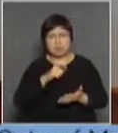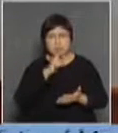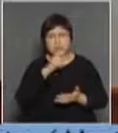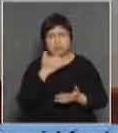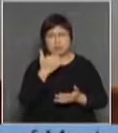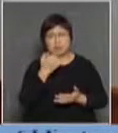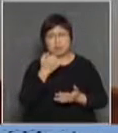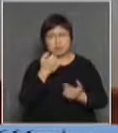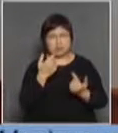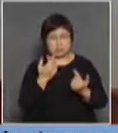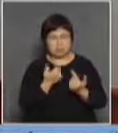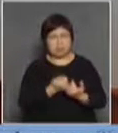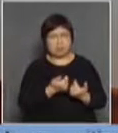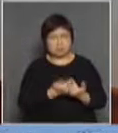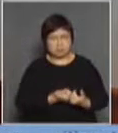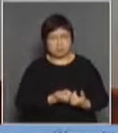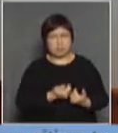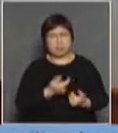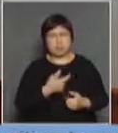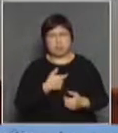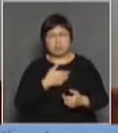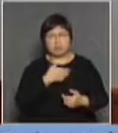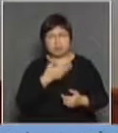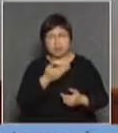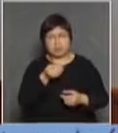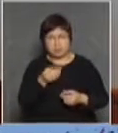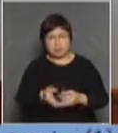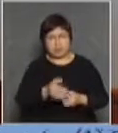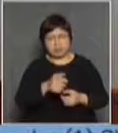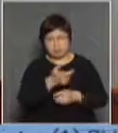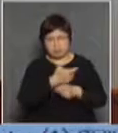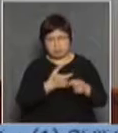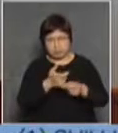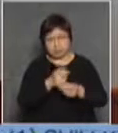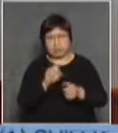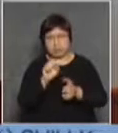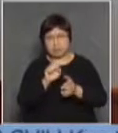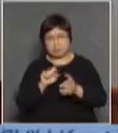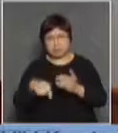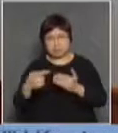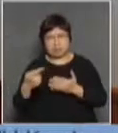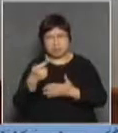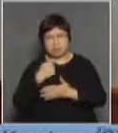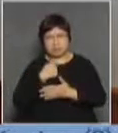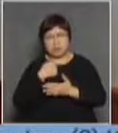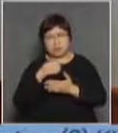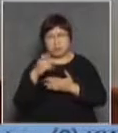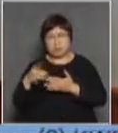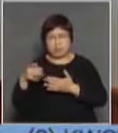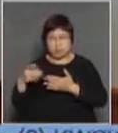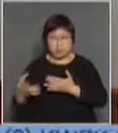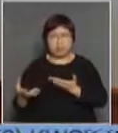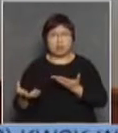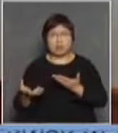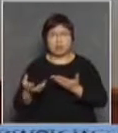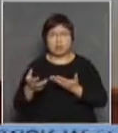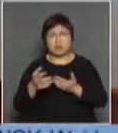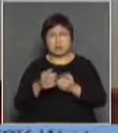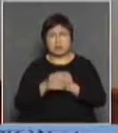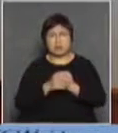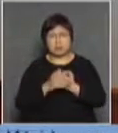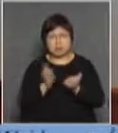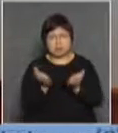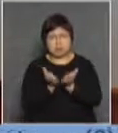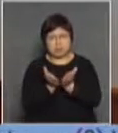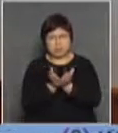合要求獲發牌經營，其餘均要以豁免證明書